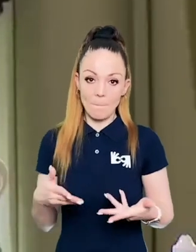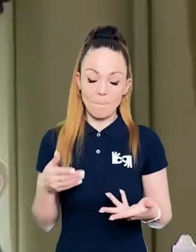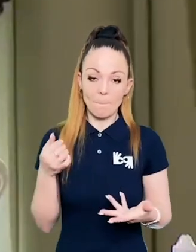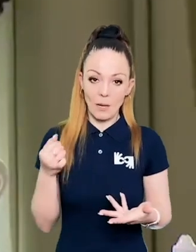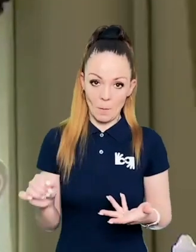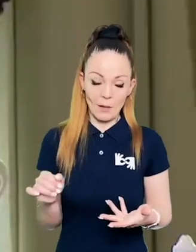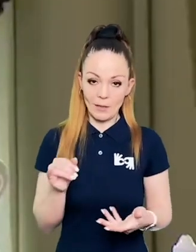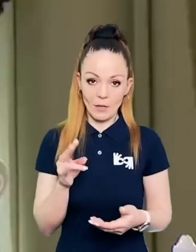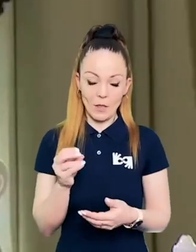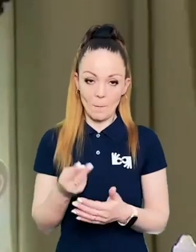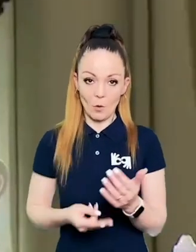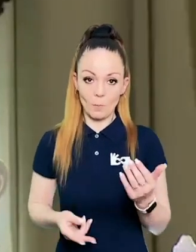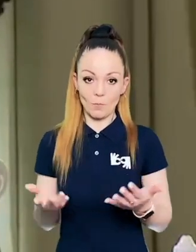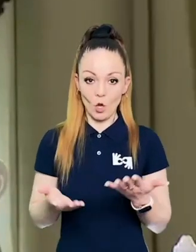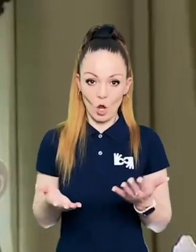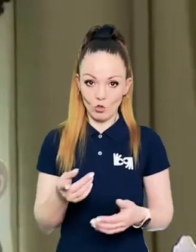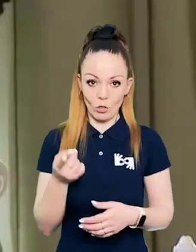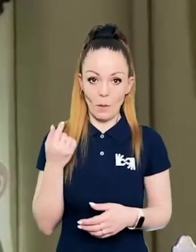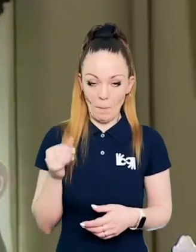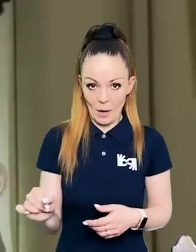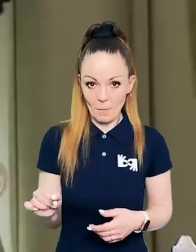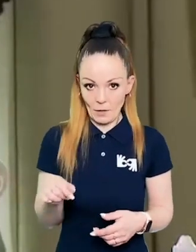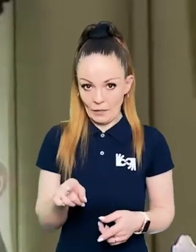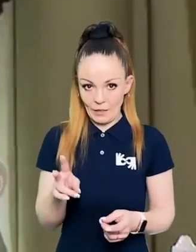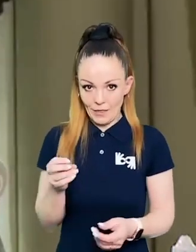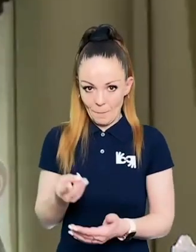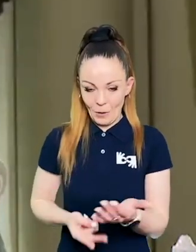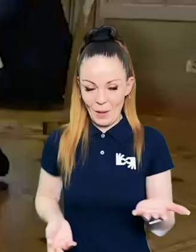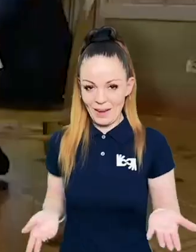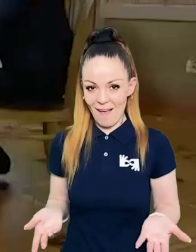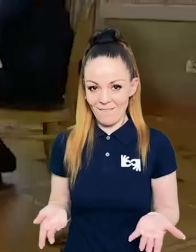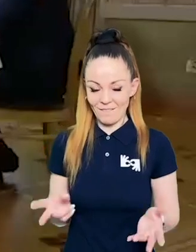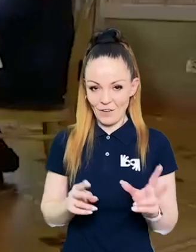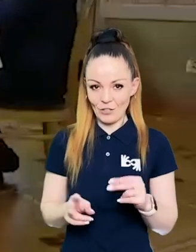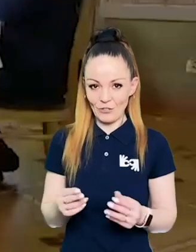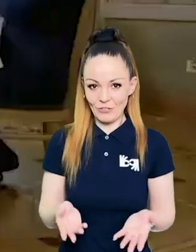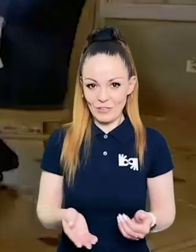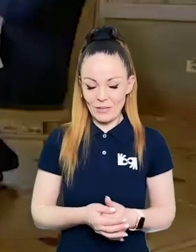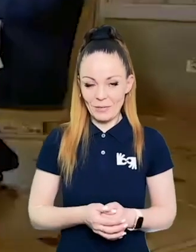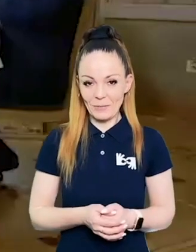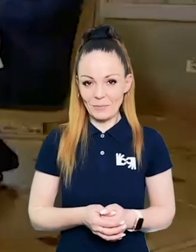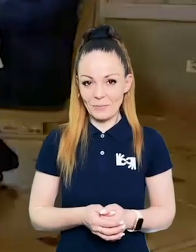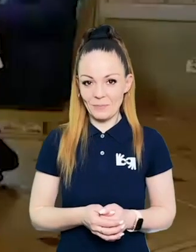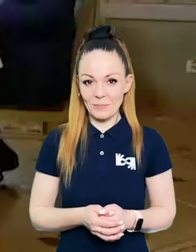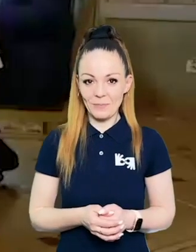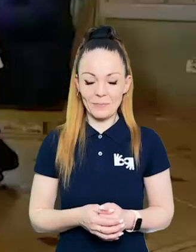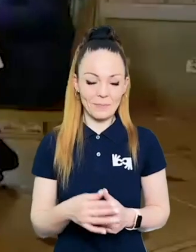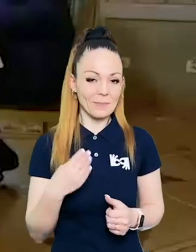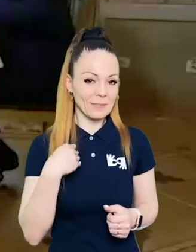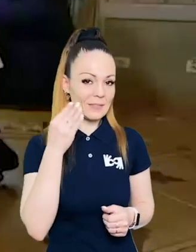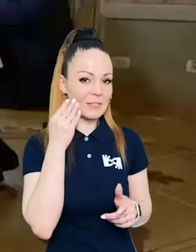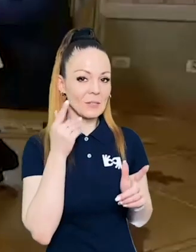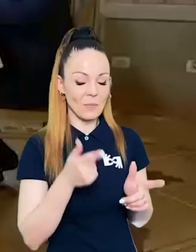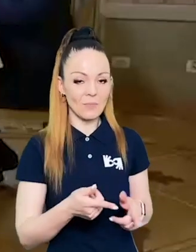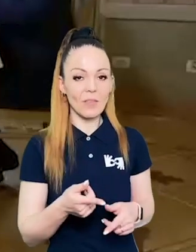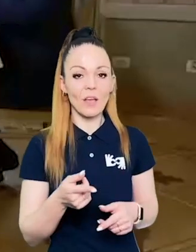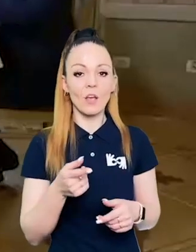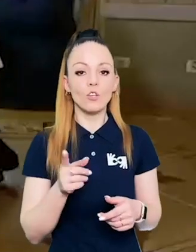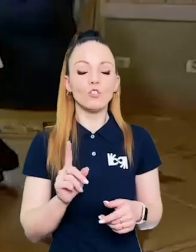Як нам перемогти, а не програти? Я вважаю, що якщо ти переміг, ти не програв. Ні, Олена має на увазі, наскільки я